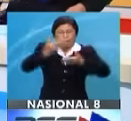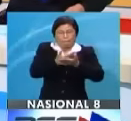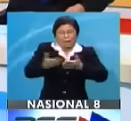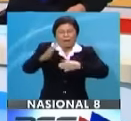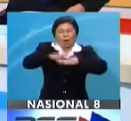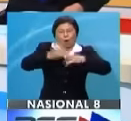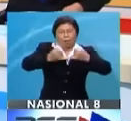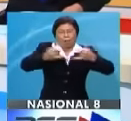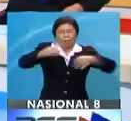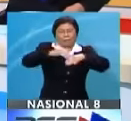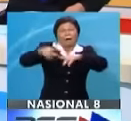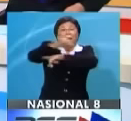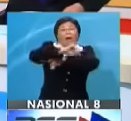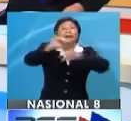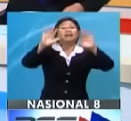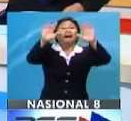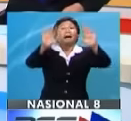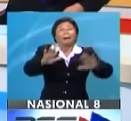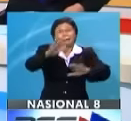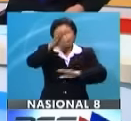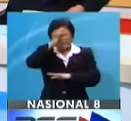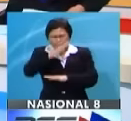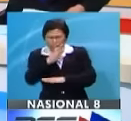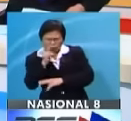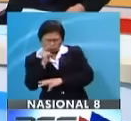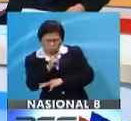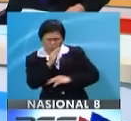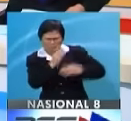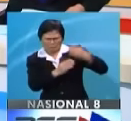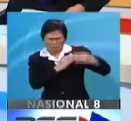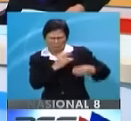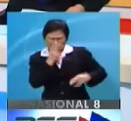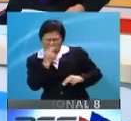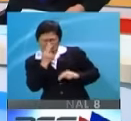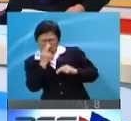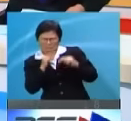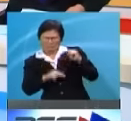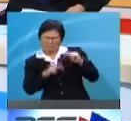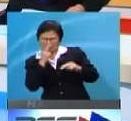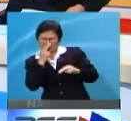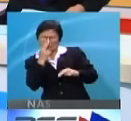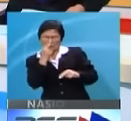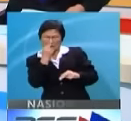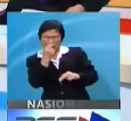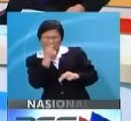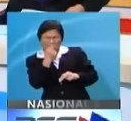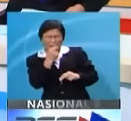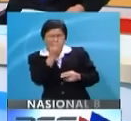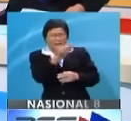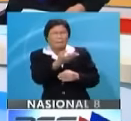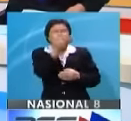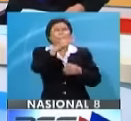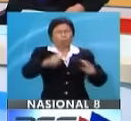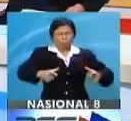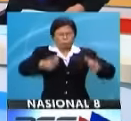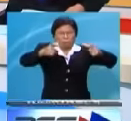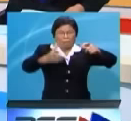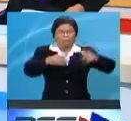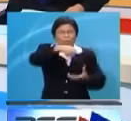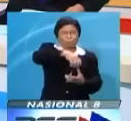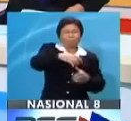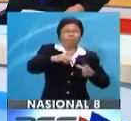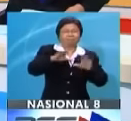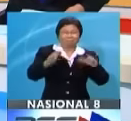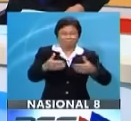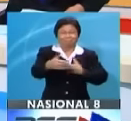talian. Ahad lalu, ibu suspek yang melihat kelakuan ganjil anaknya membawa kedua-dua balang berisi biskut tersebut ke bahagian